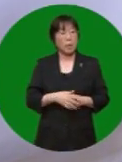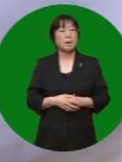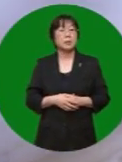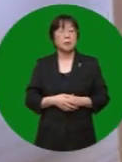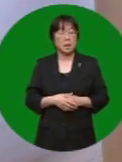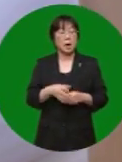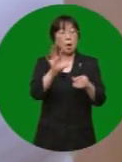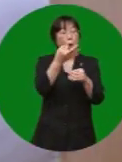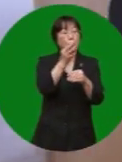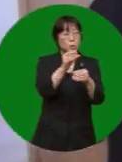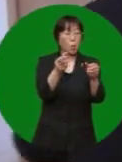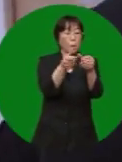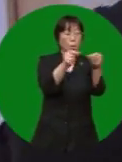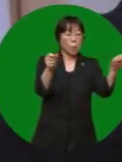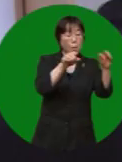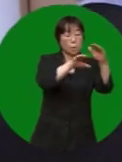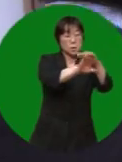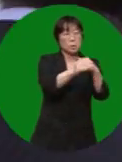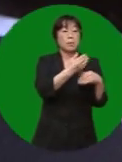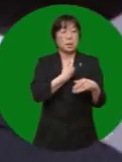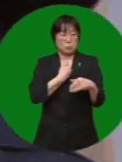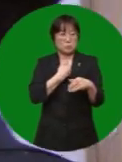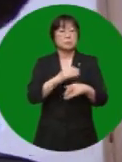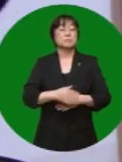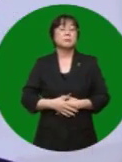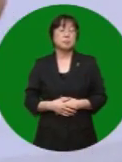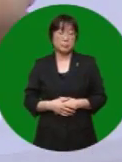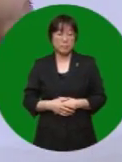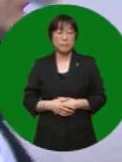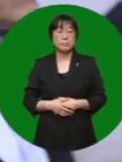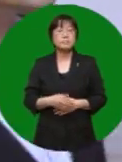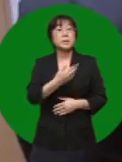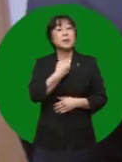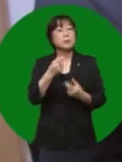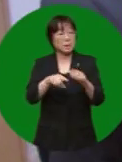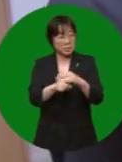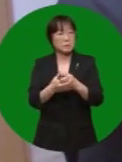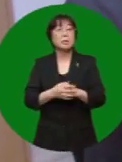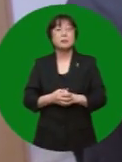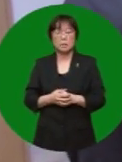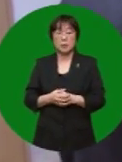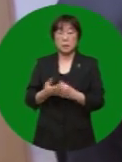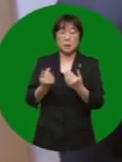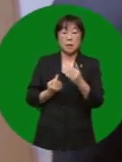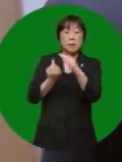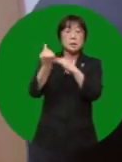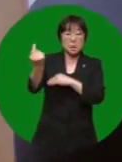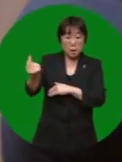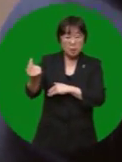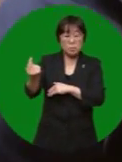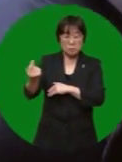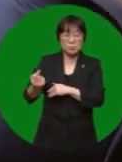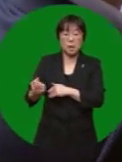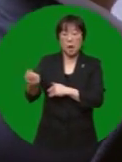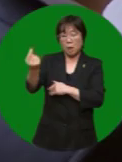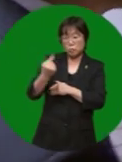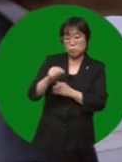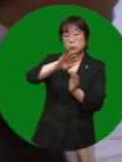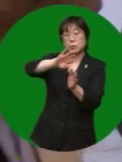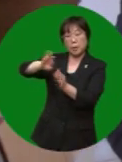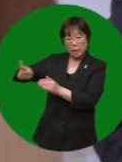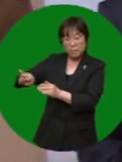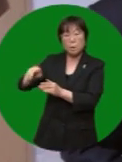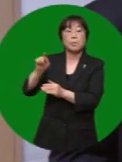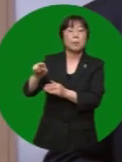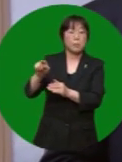小物を置けるスペースであったりとかですね、 できるんですね、 出ていくと、あるいは部屋から別の部屋から